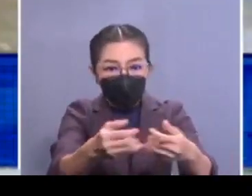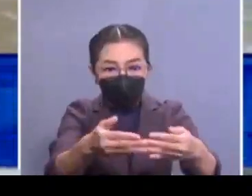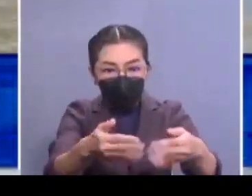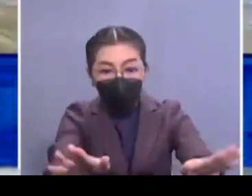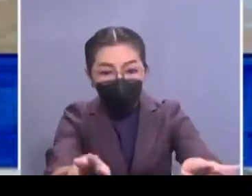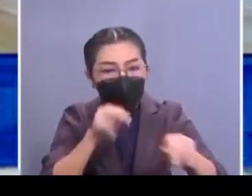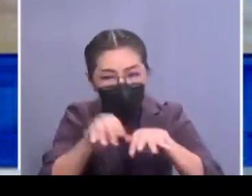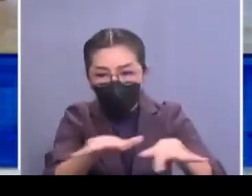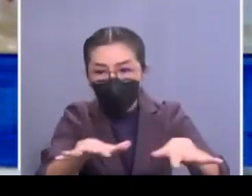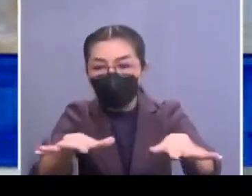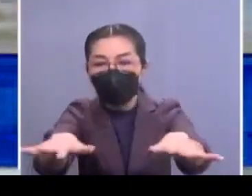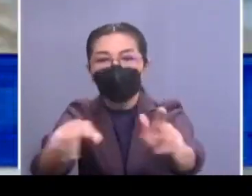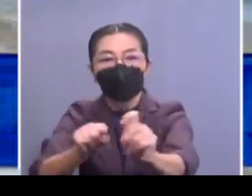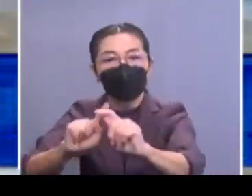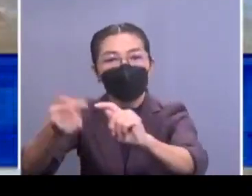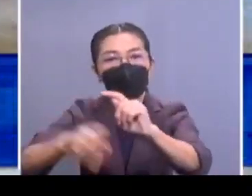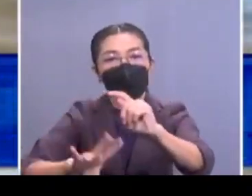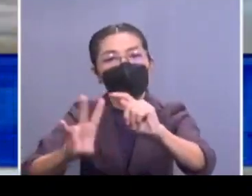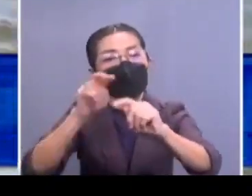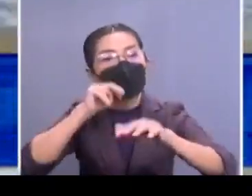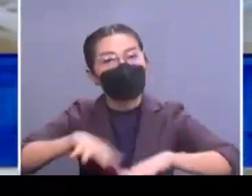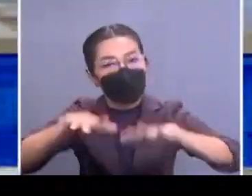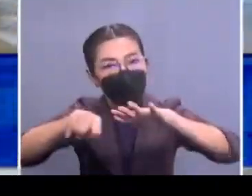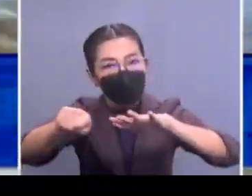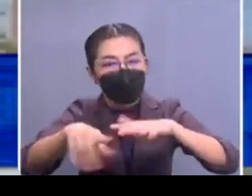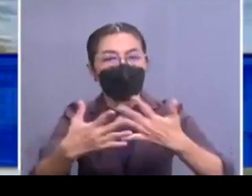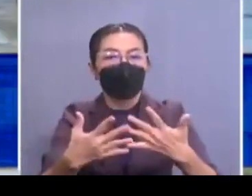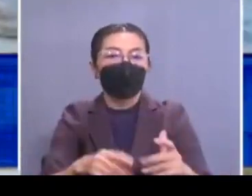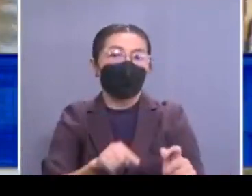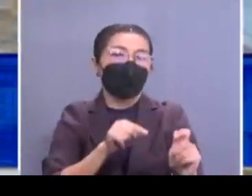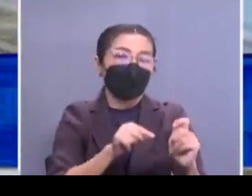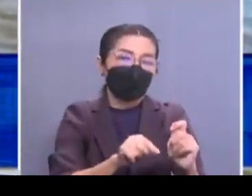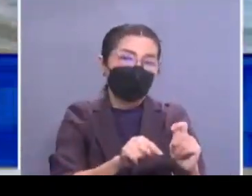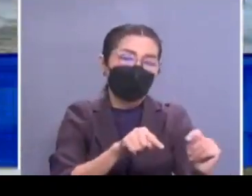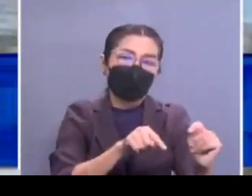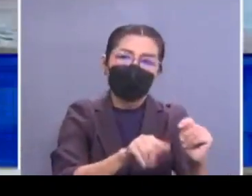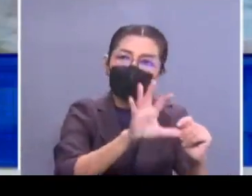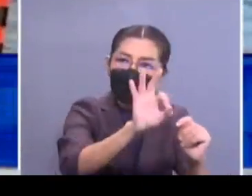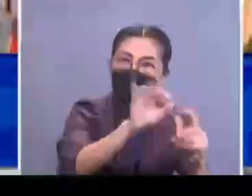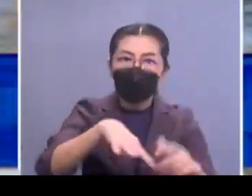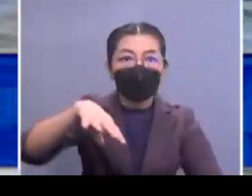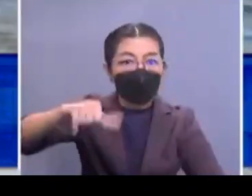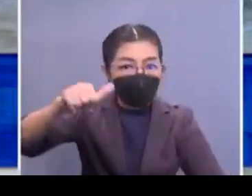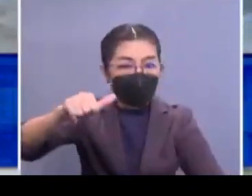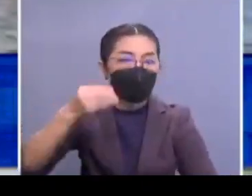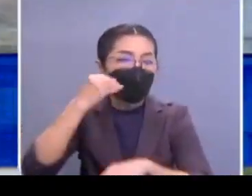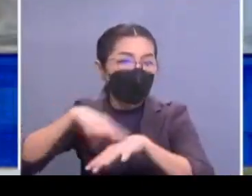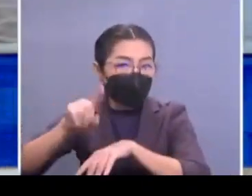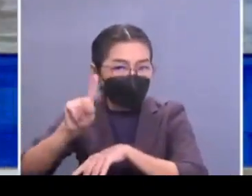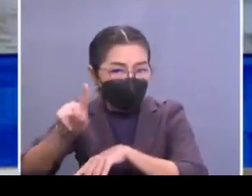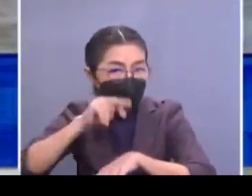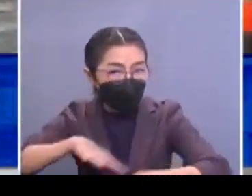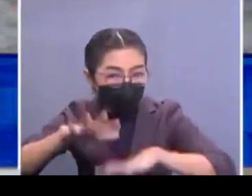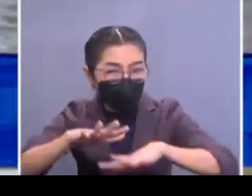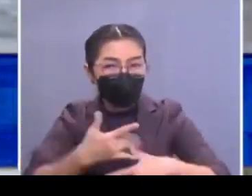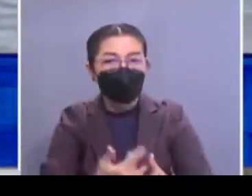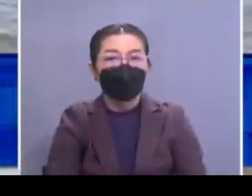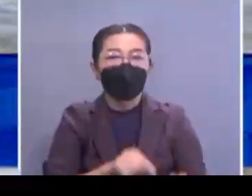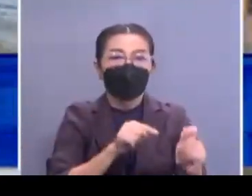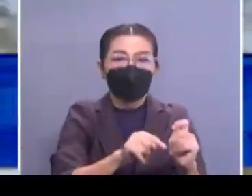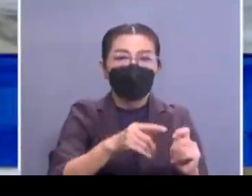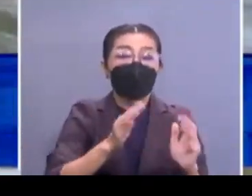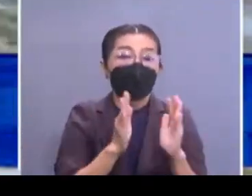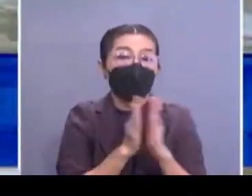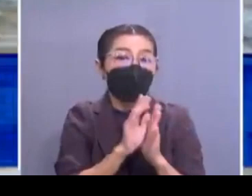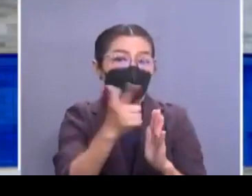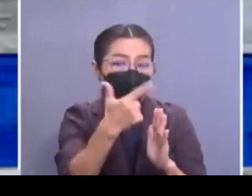าค่ะได้แก่อำเภอด่านขุนทด5ตำบลอำเภอนนทไทย9ตำบลอำเภอเมือง1หมู่บ้านนะคะอำเภอพระทองคำ5ตำ